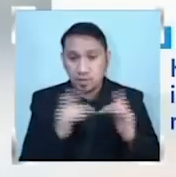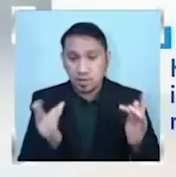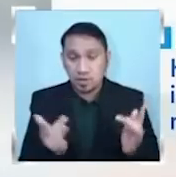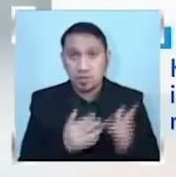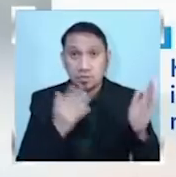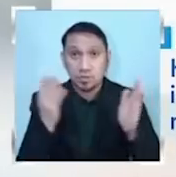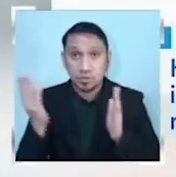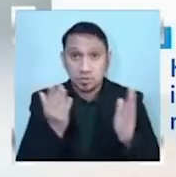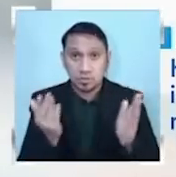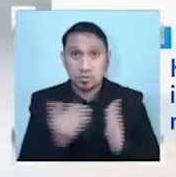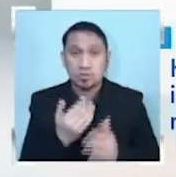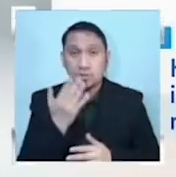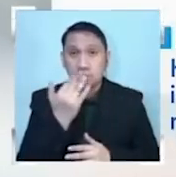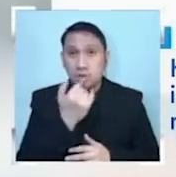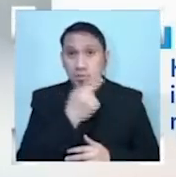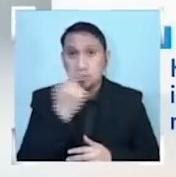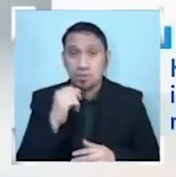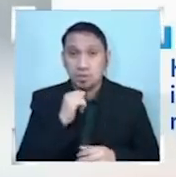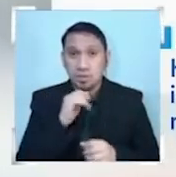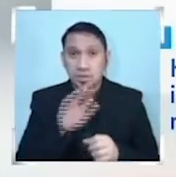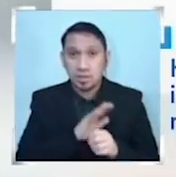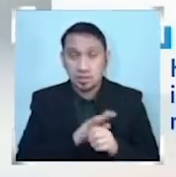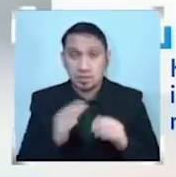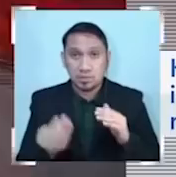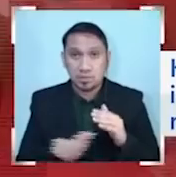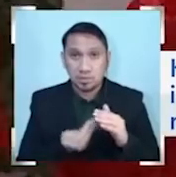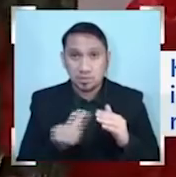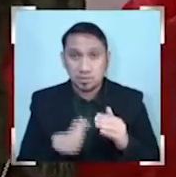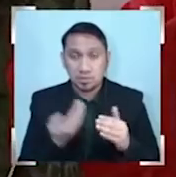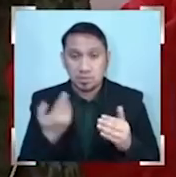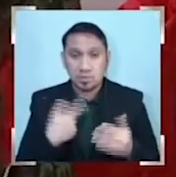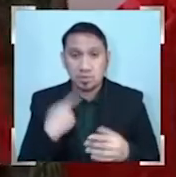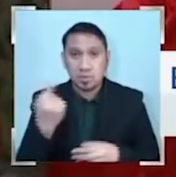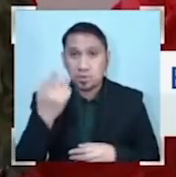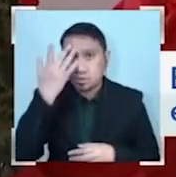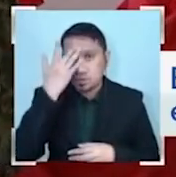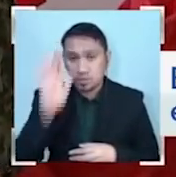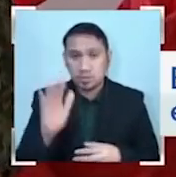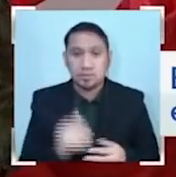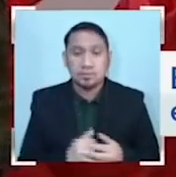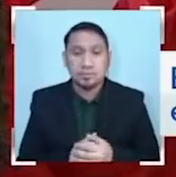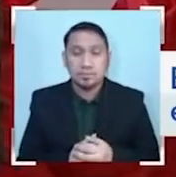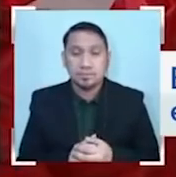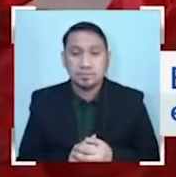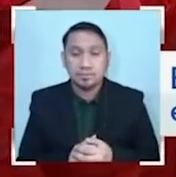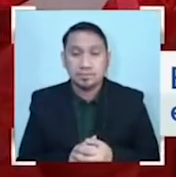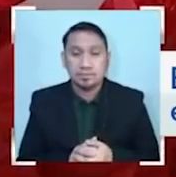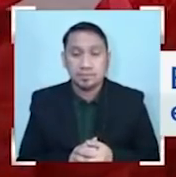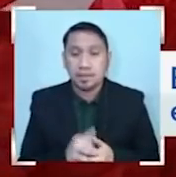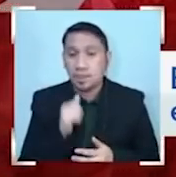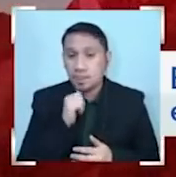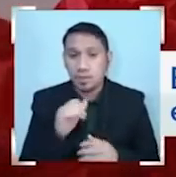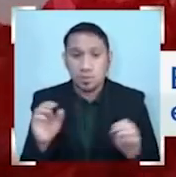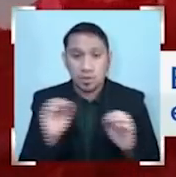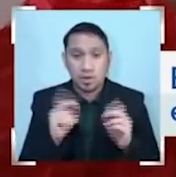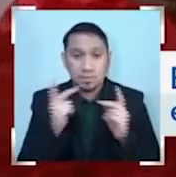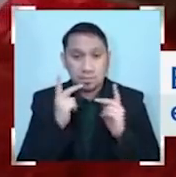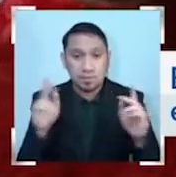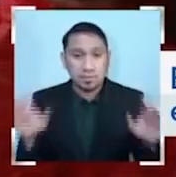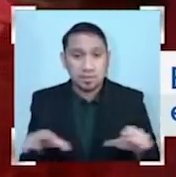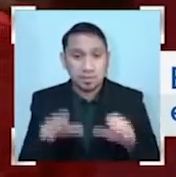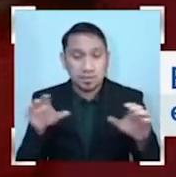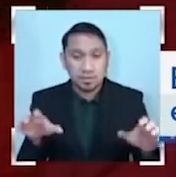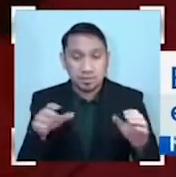dahil hindi raw sapat na pamantayan ang pagiging matalino lang. Walang public engagement ngayong araw si dating Senador